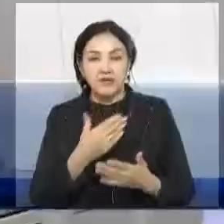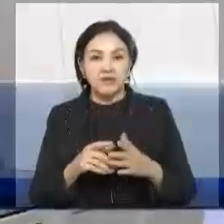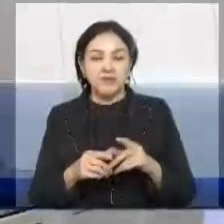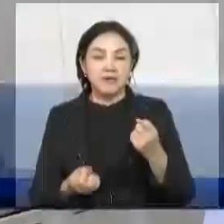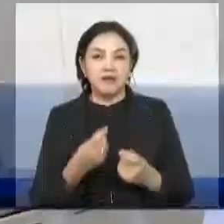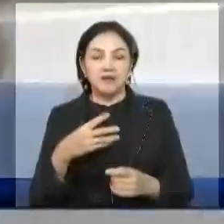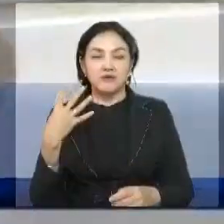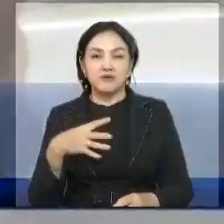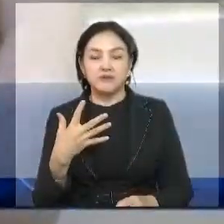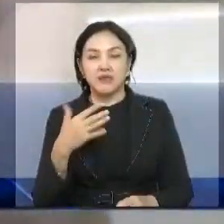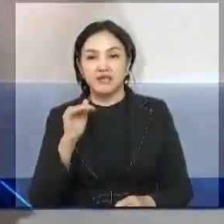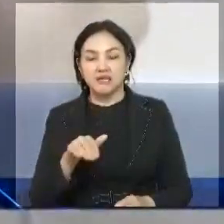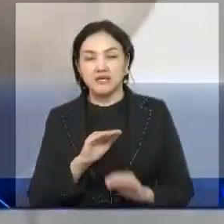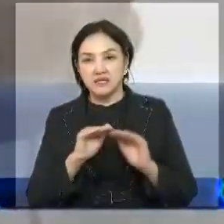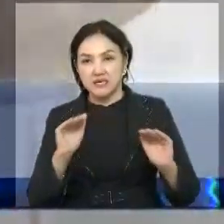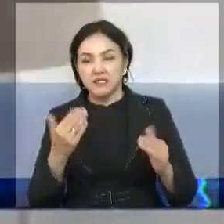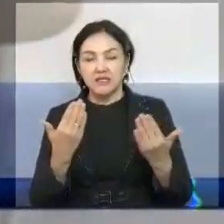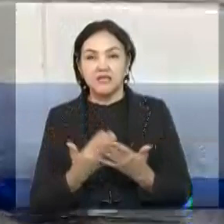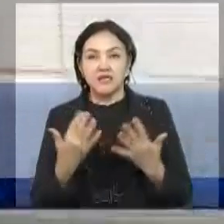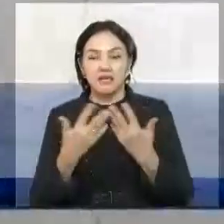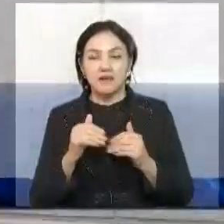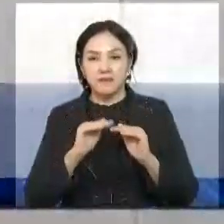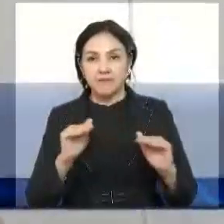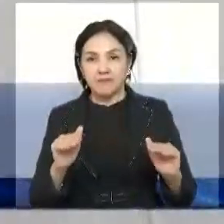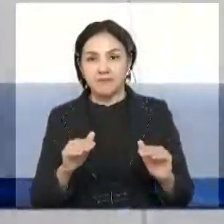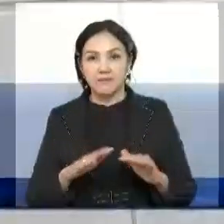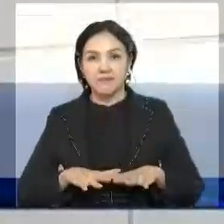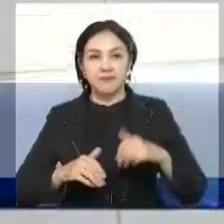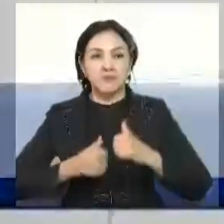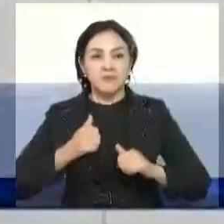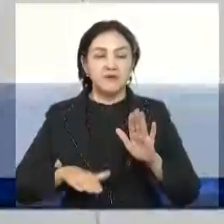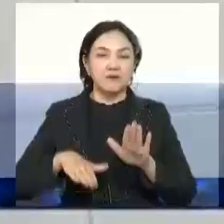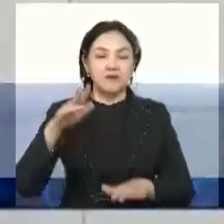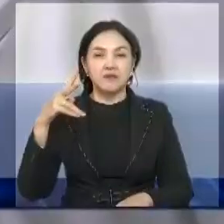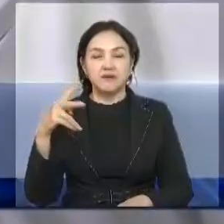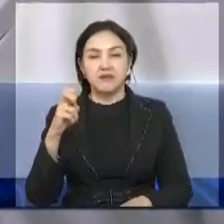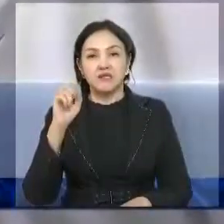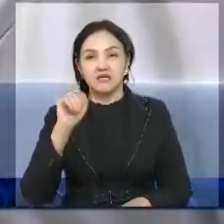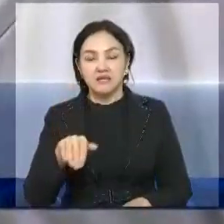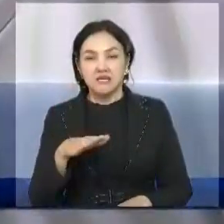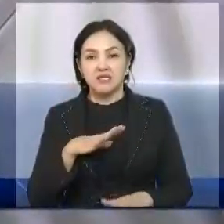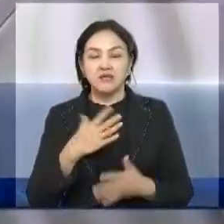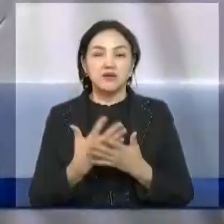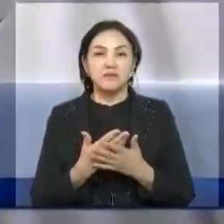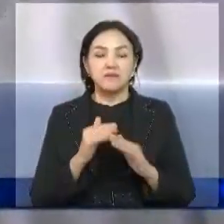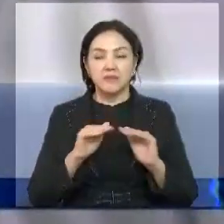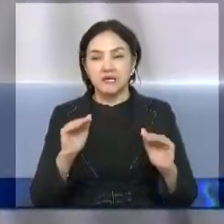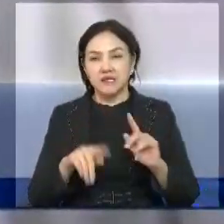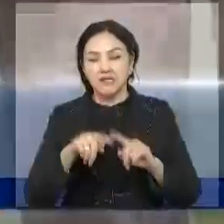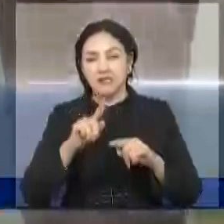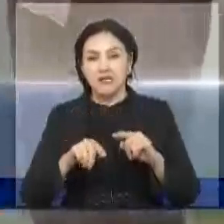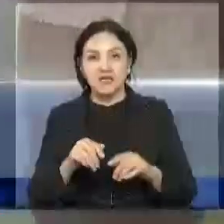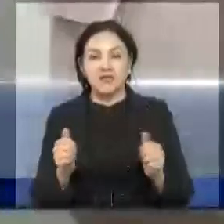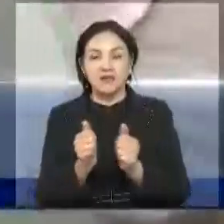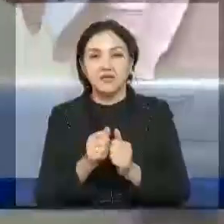выделили на 45.000 детей сейчас же количество детского населения только города превышает 200.000 а к специалистам своих детей родители привозят даже из